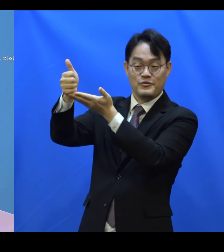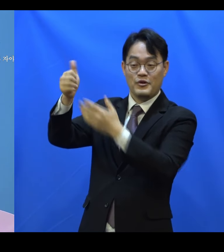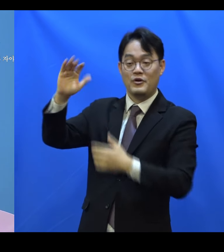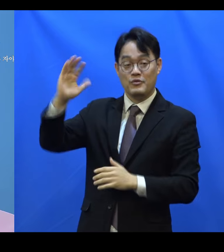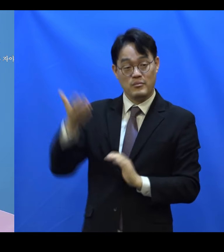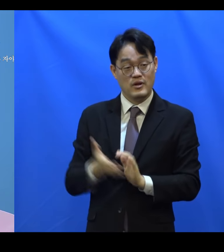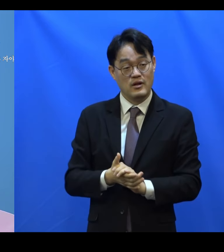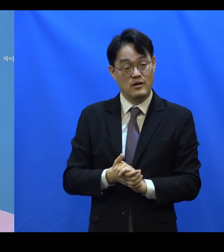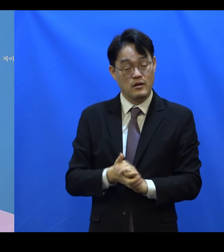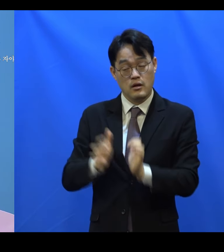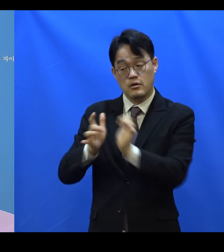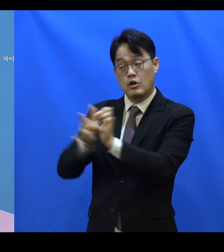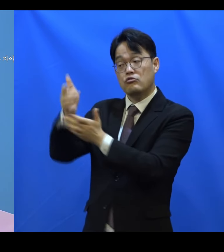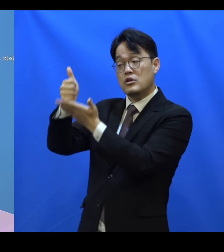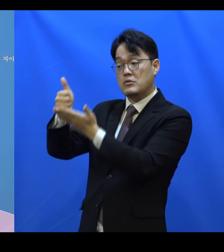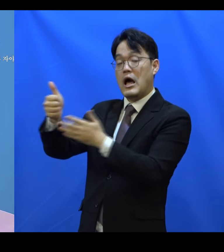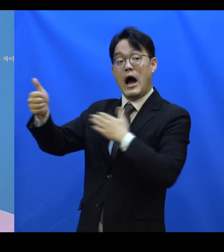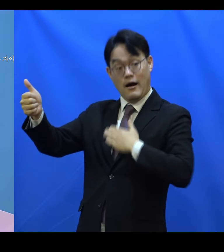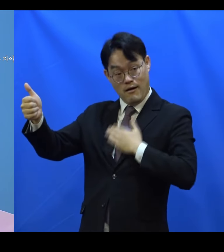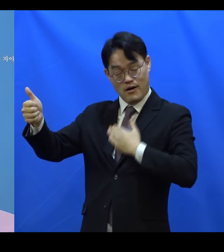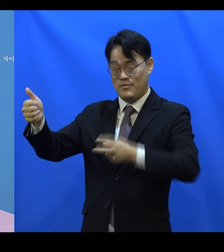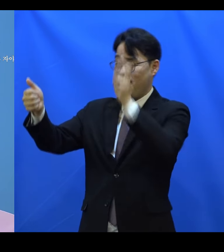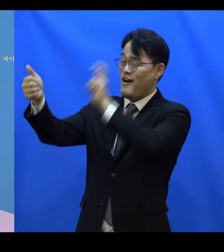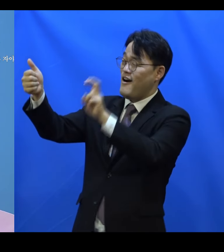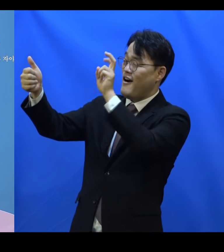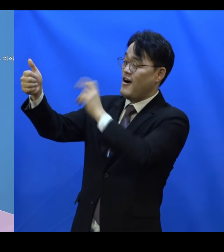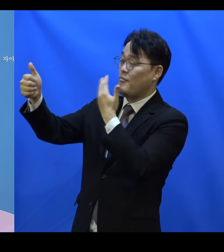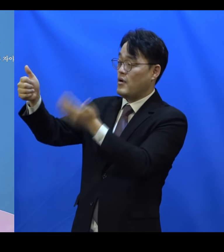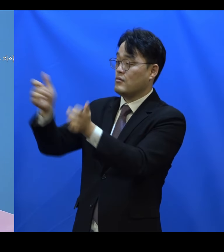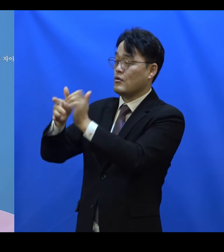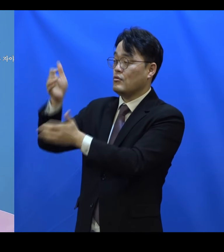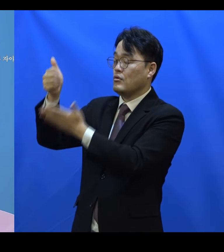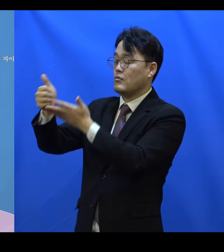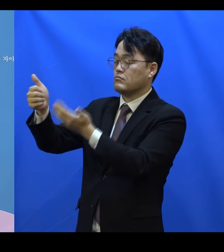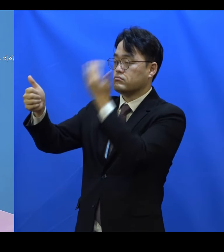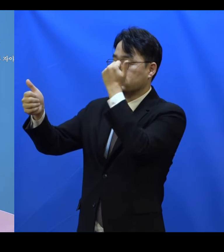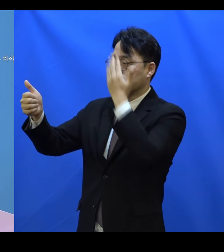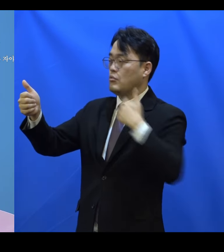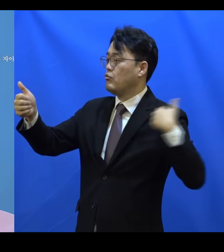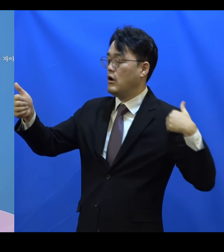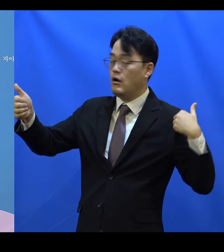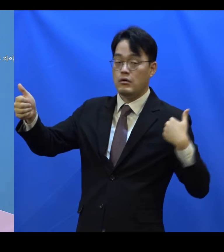그분을 잘 알지 못해요. 우리의 힘과 지혜로는 그리스도를 알 수가 없습니다.